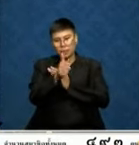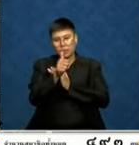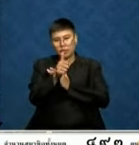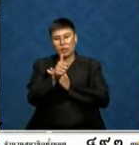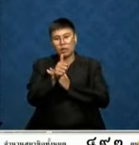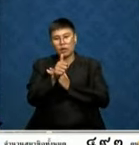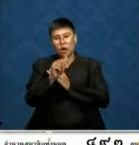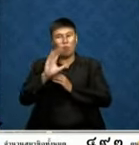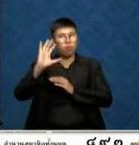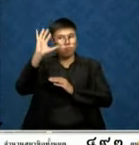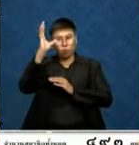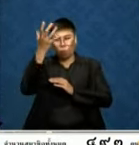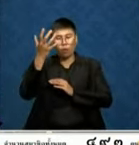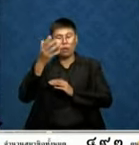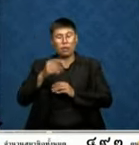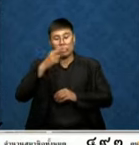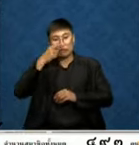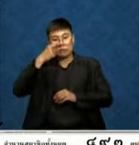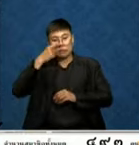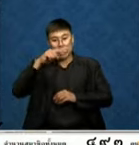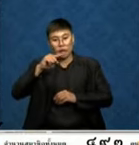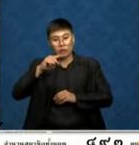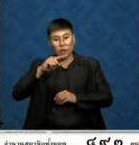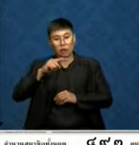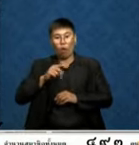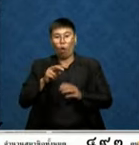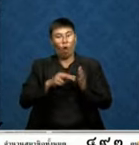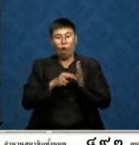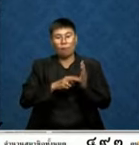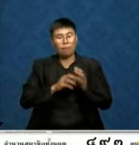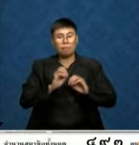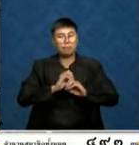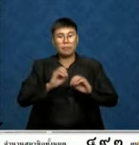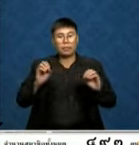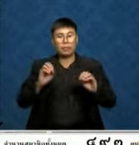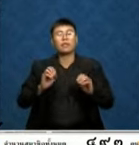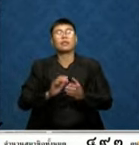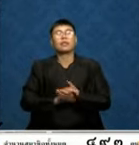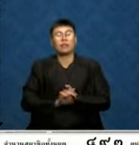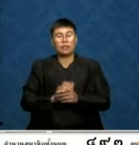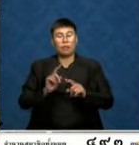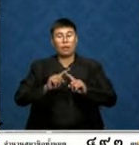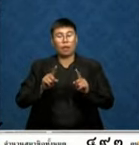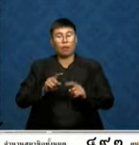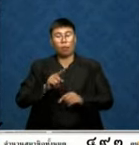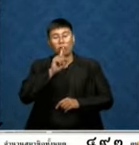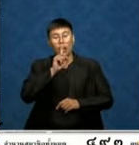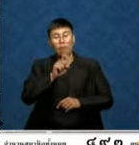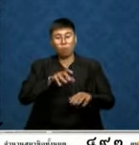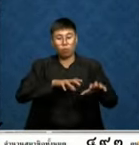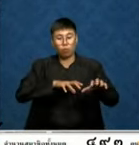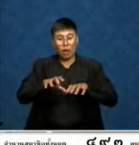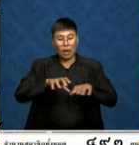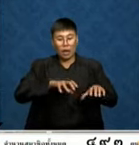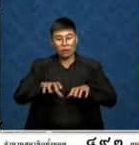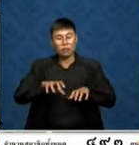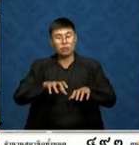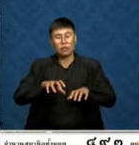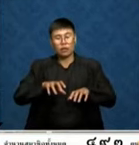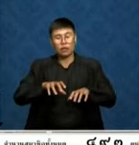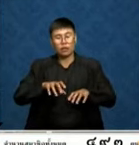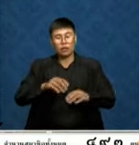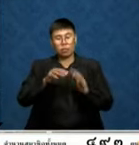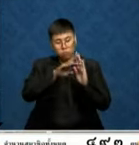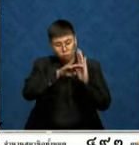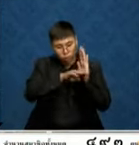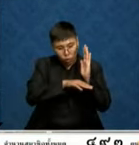สากลประเทศไทยไม่ได้ด้อยกว่าใครแต่ว่าแนวทางที่ผมต้องการถามก็คือเรื่องของการบริหารจัดการกระบวน